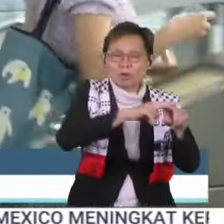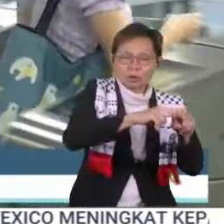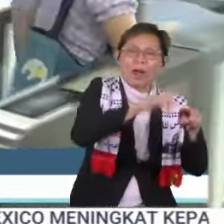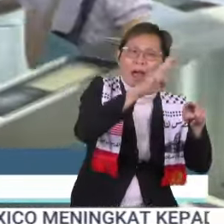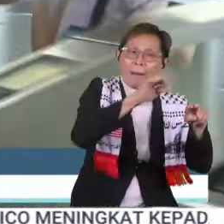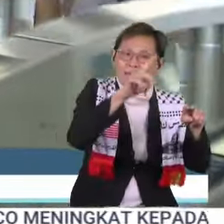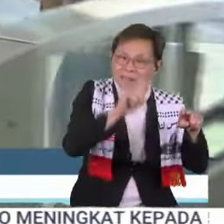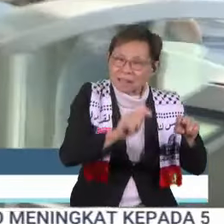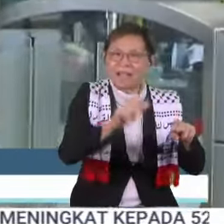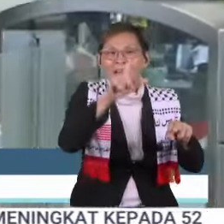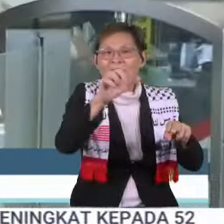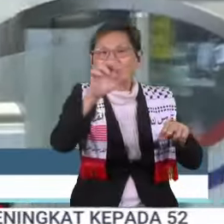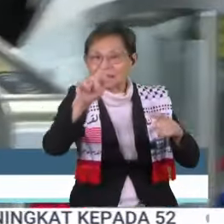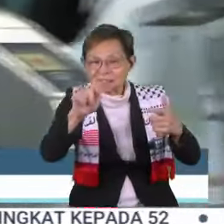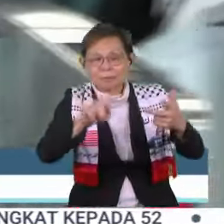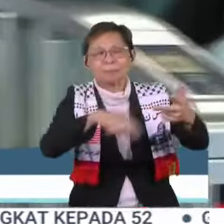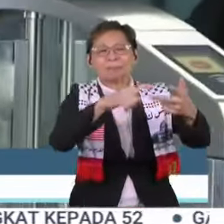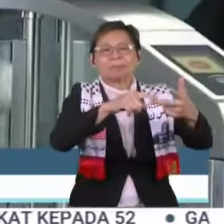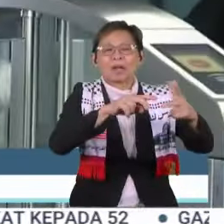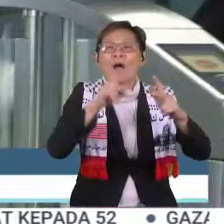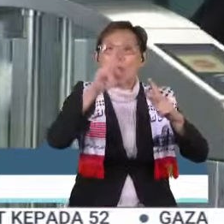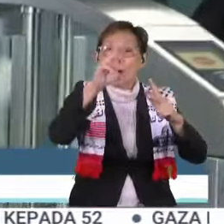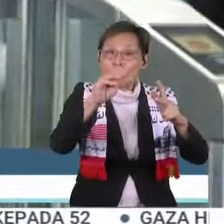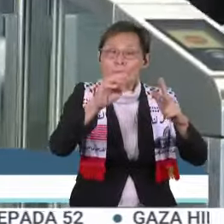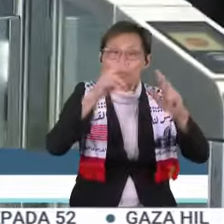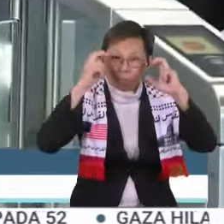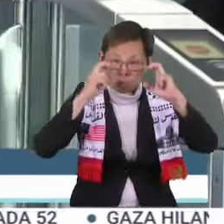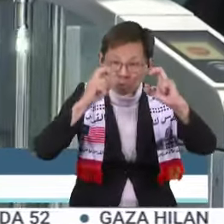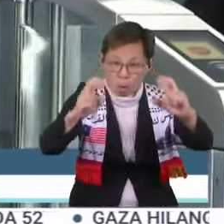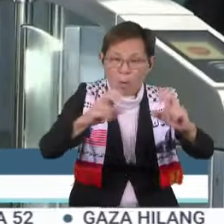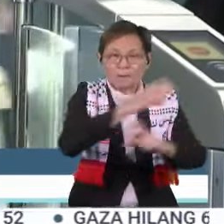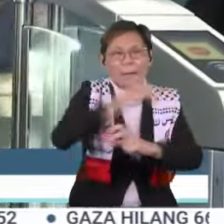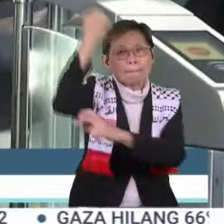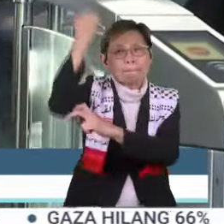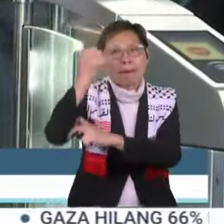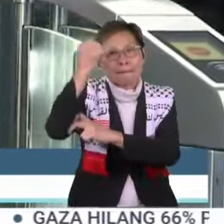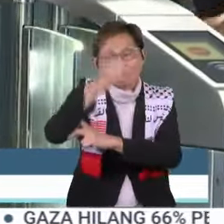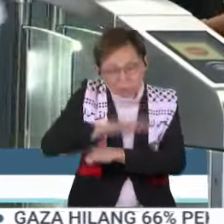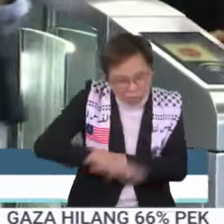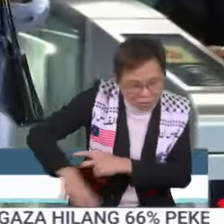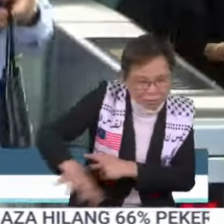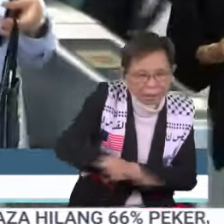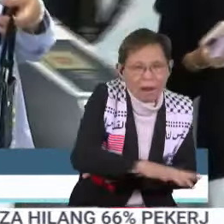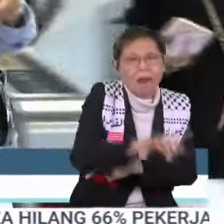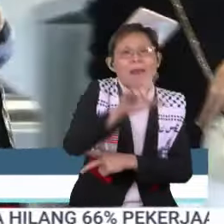MRT, transit aliran ringan LRT, monorail dan bas prasarana di sekitar Lembah Kelang.